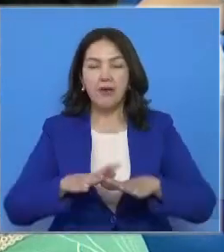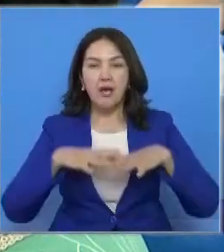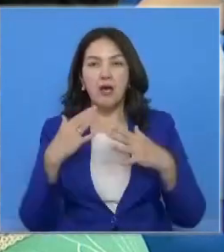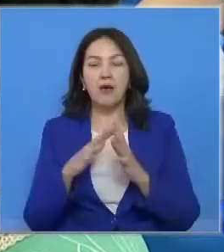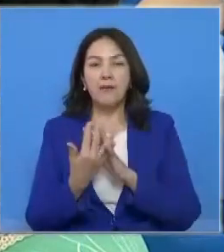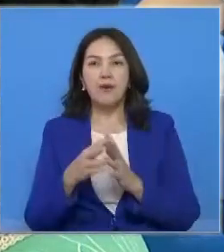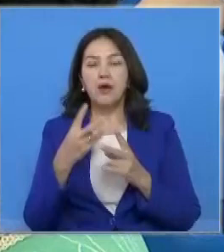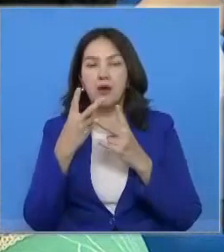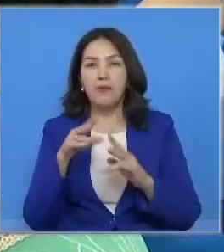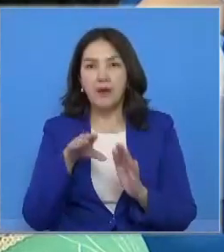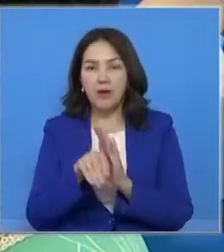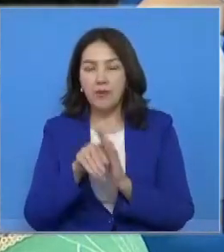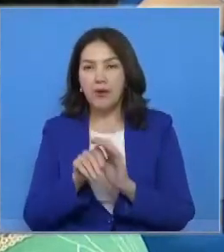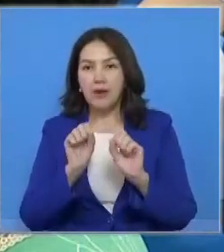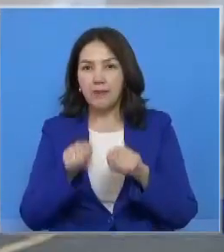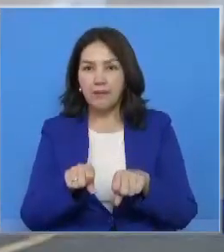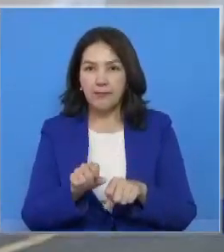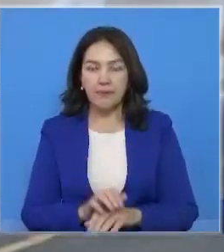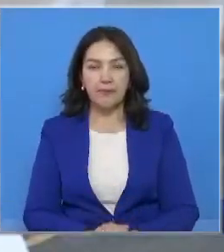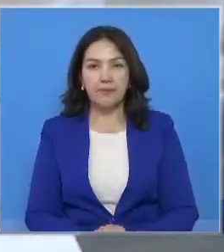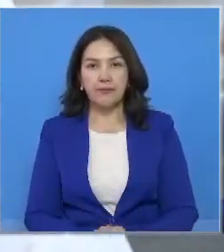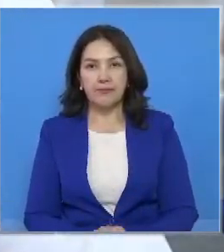села, предусмотрены дополнительные возможности.